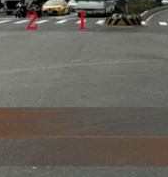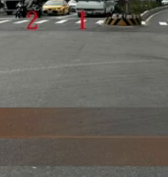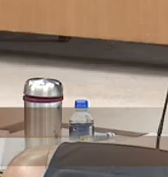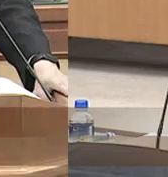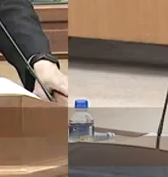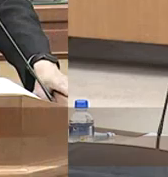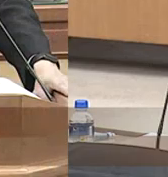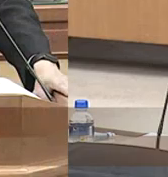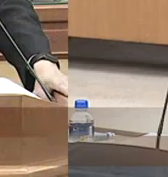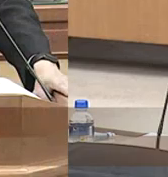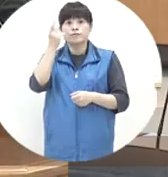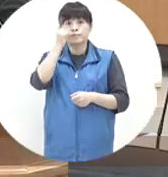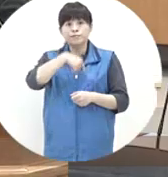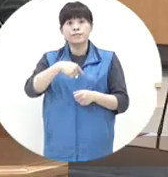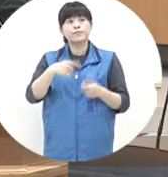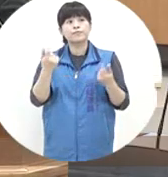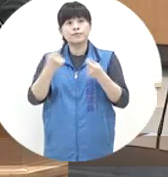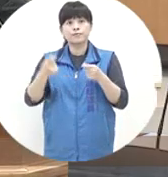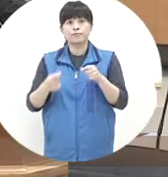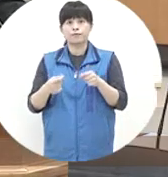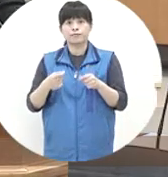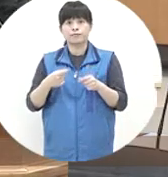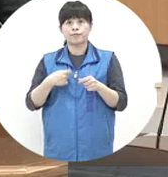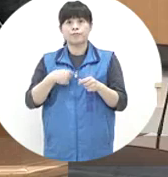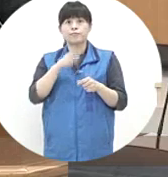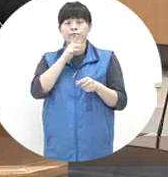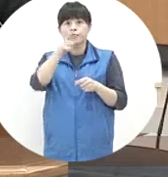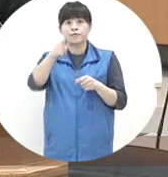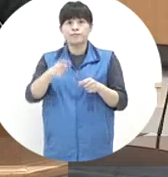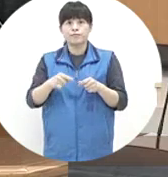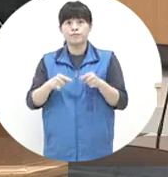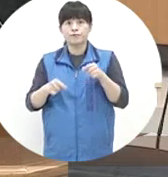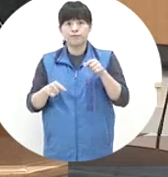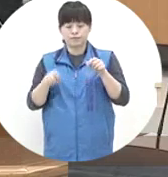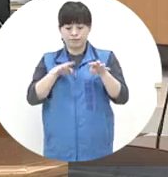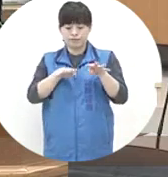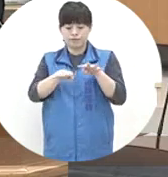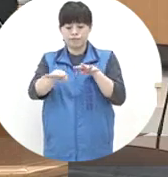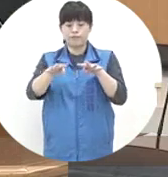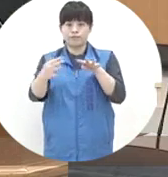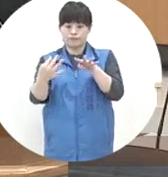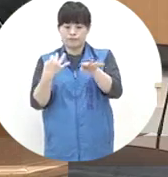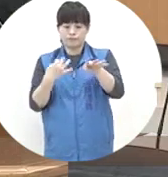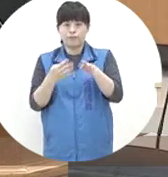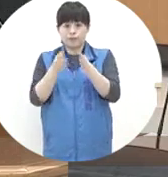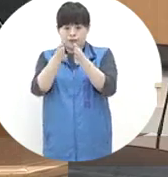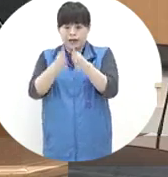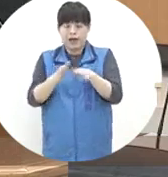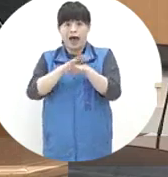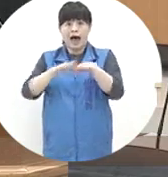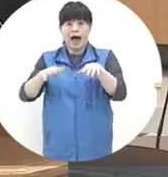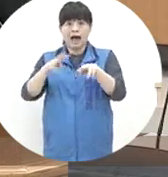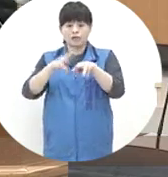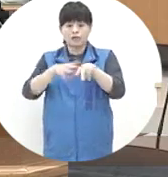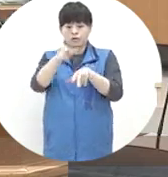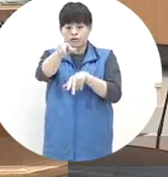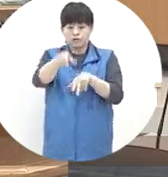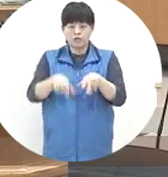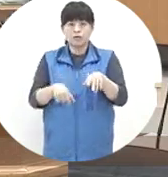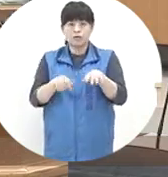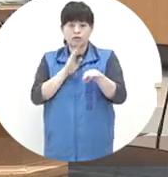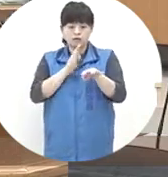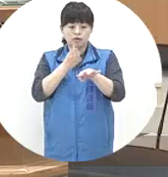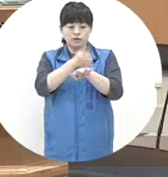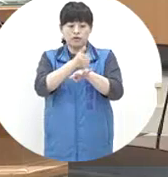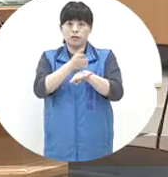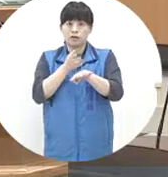是不是可以说，譬如说我把这个安全岛往左边移一点，因为现在这个左转线它是正